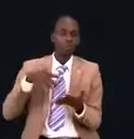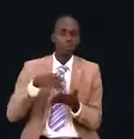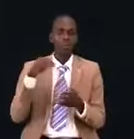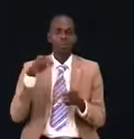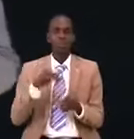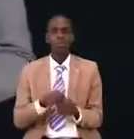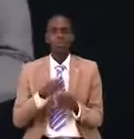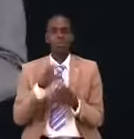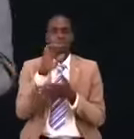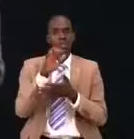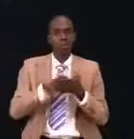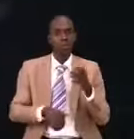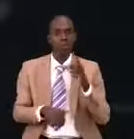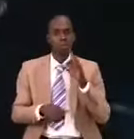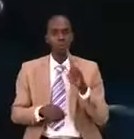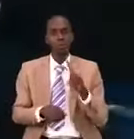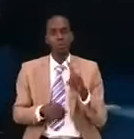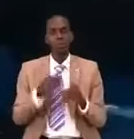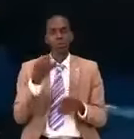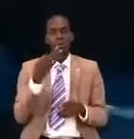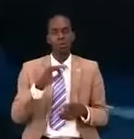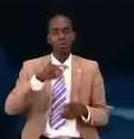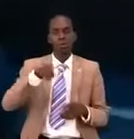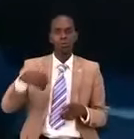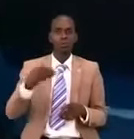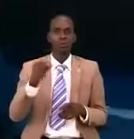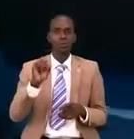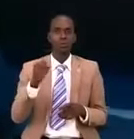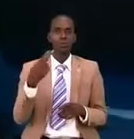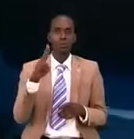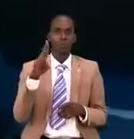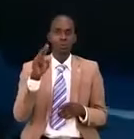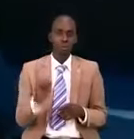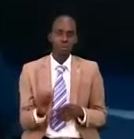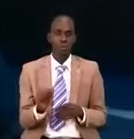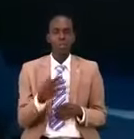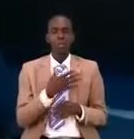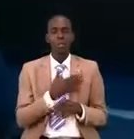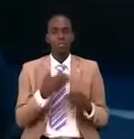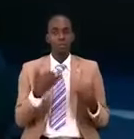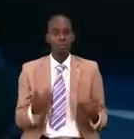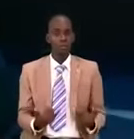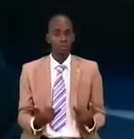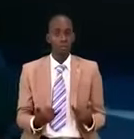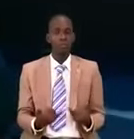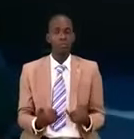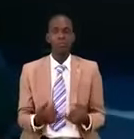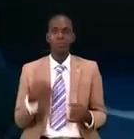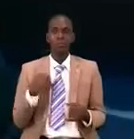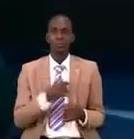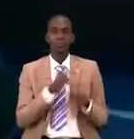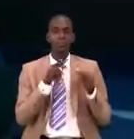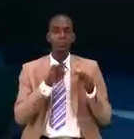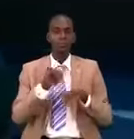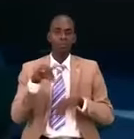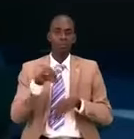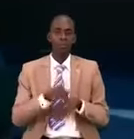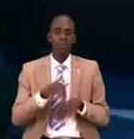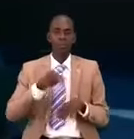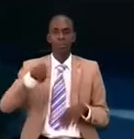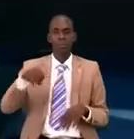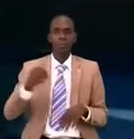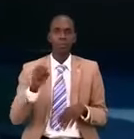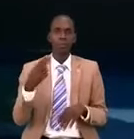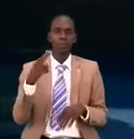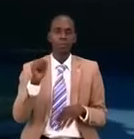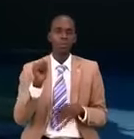et aujourd'hui nous considérons jauge au chapitre 1 du verset 6 au